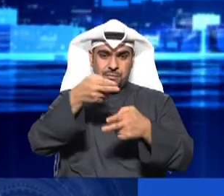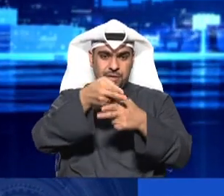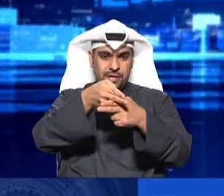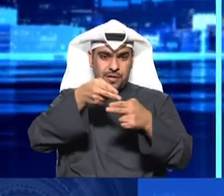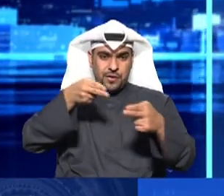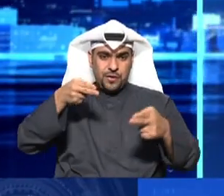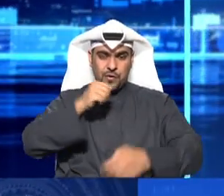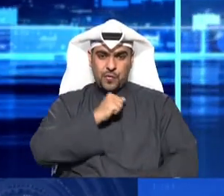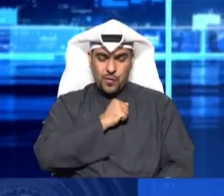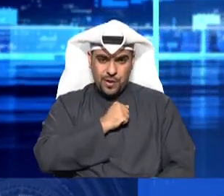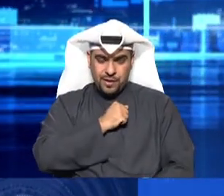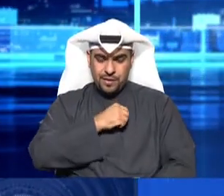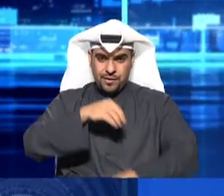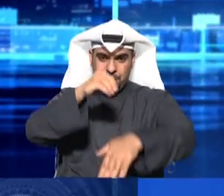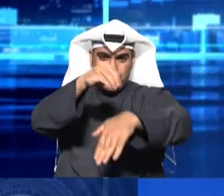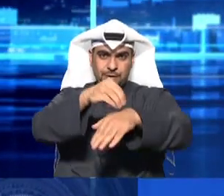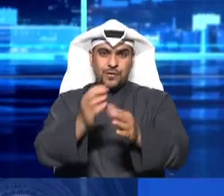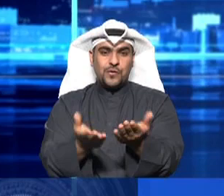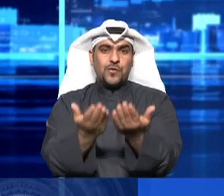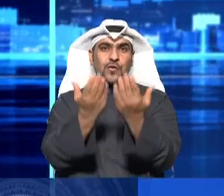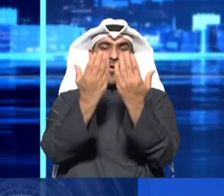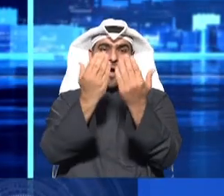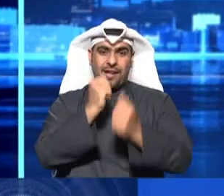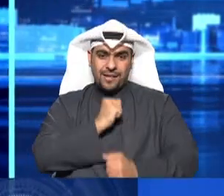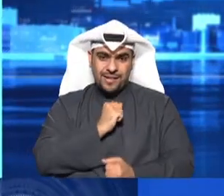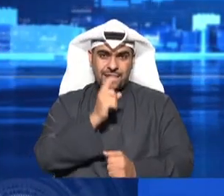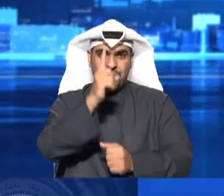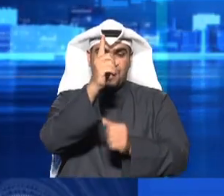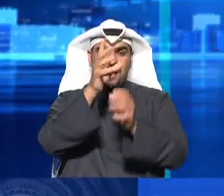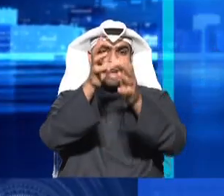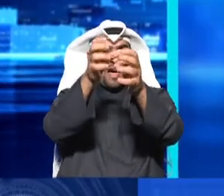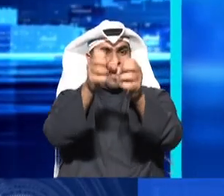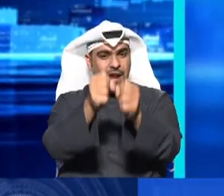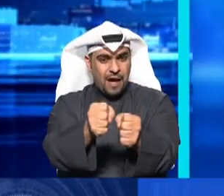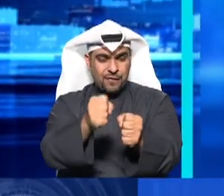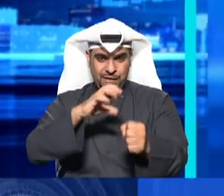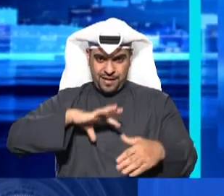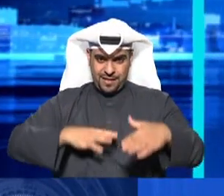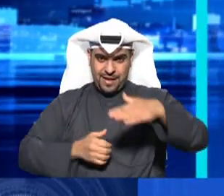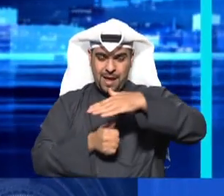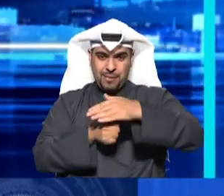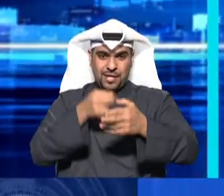داعيا المولى تعالى أن يحفظ ويمتع سموه بالصحة